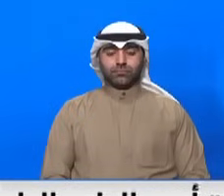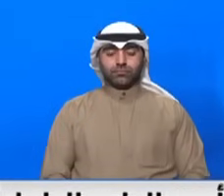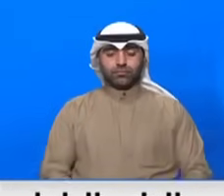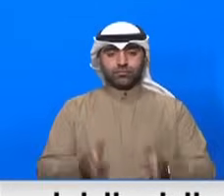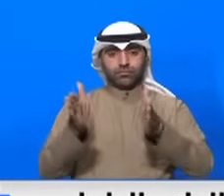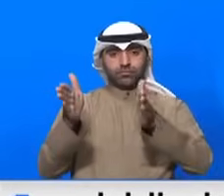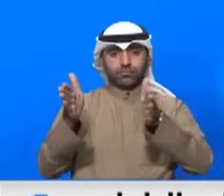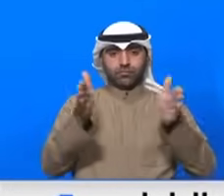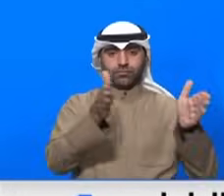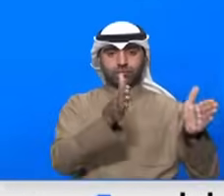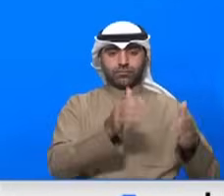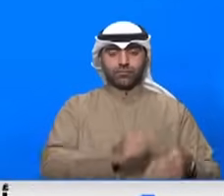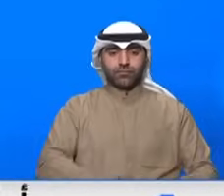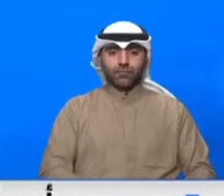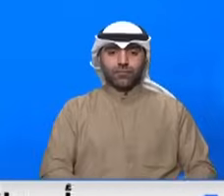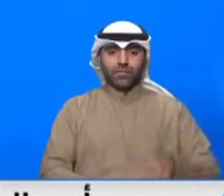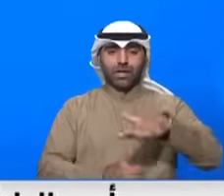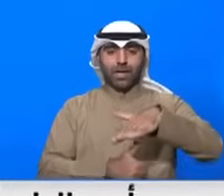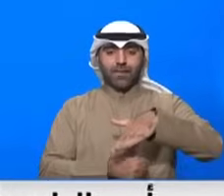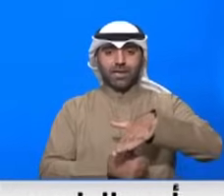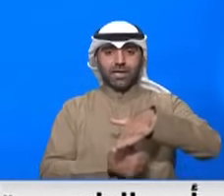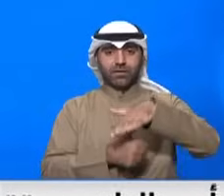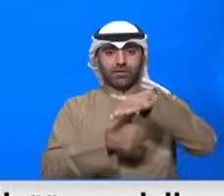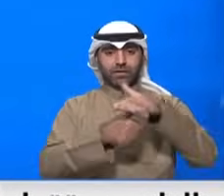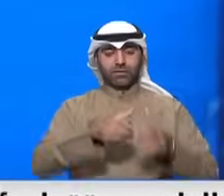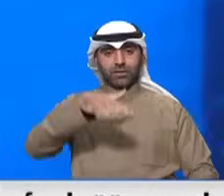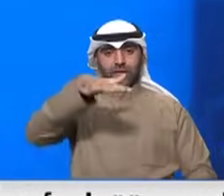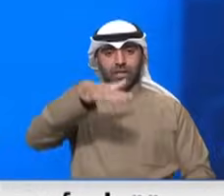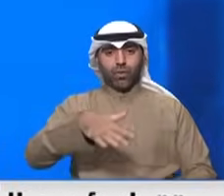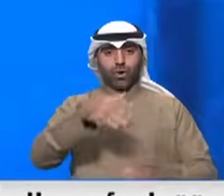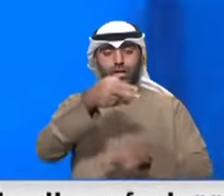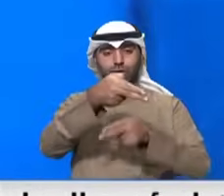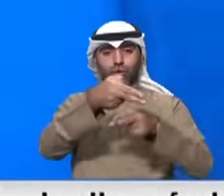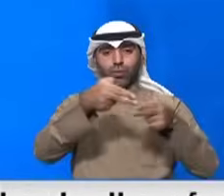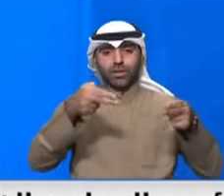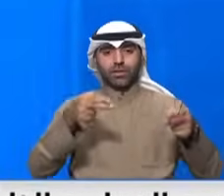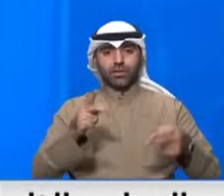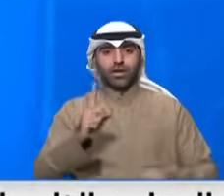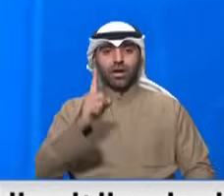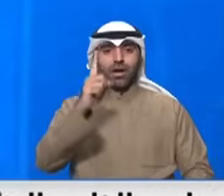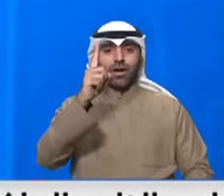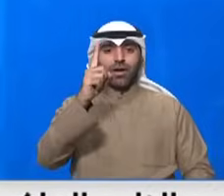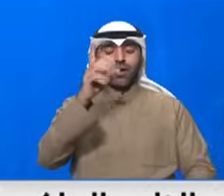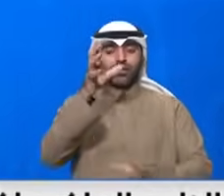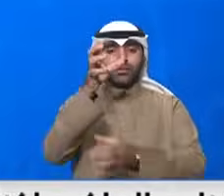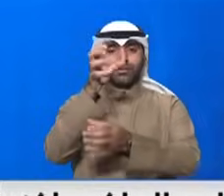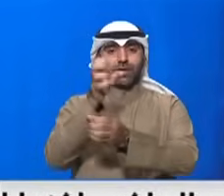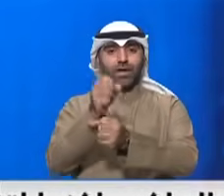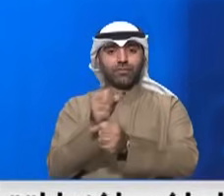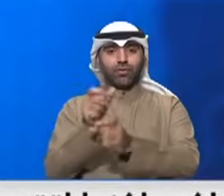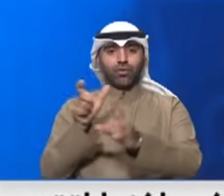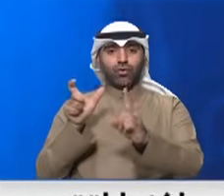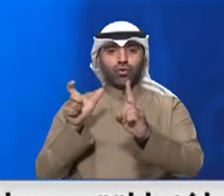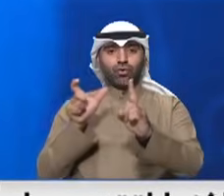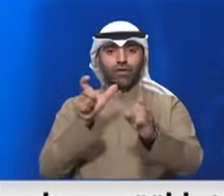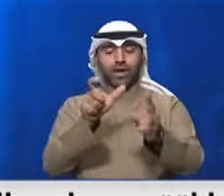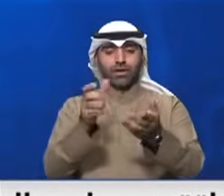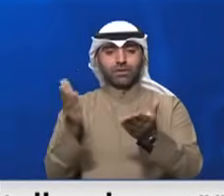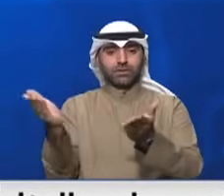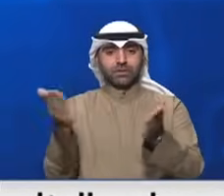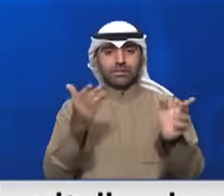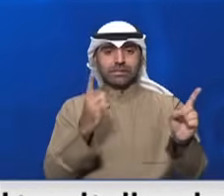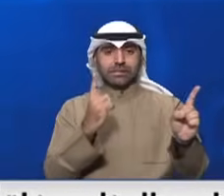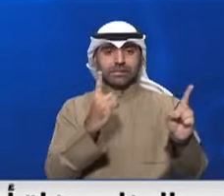استقبل حضره صاحب السمو امير البلاد الشيخ مشعل الاحمد الجابر الصباح حفظه الله ورعاه في المطار الاميري عصر اليوم